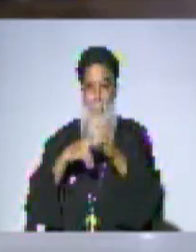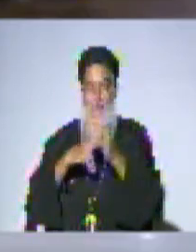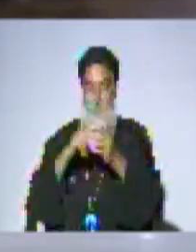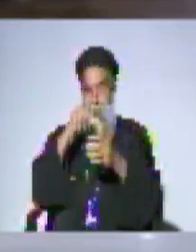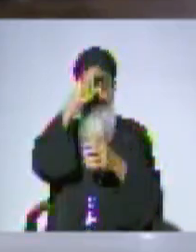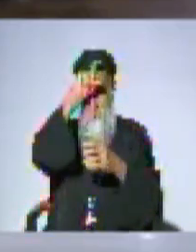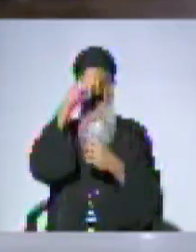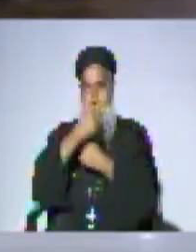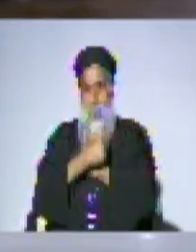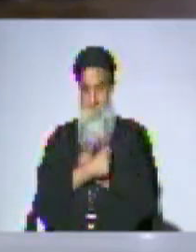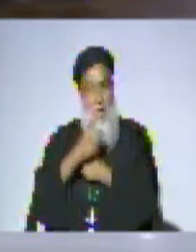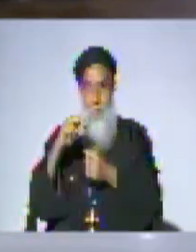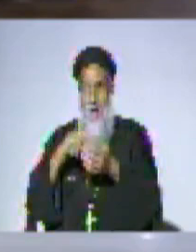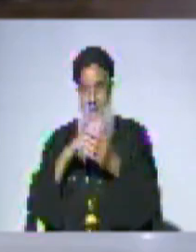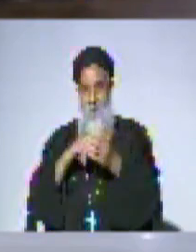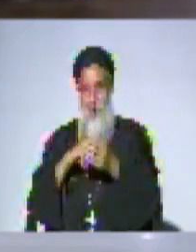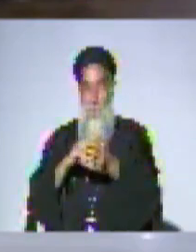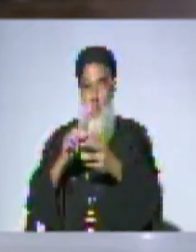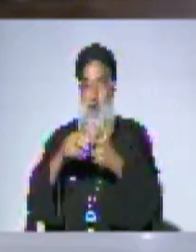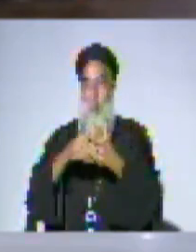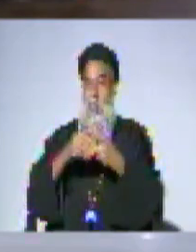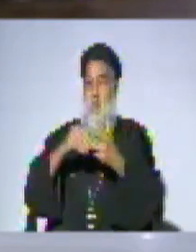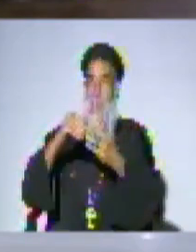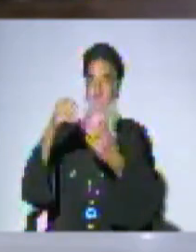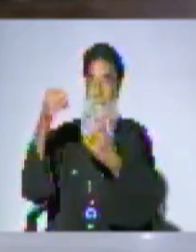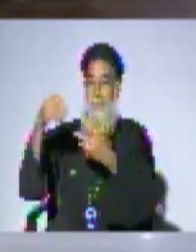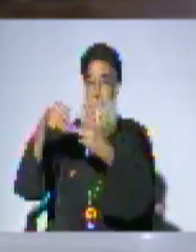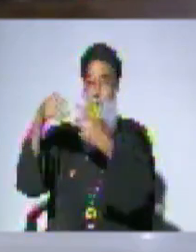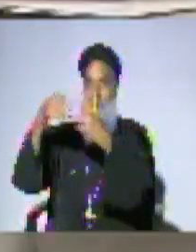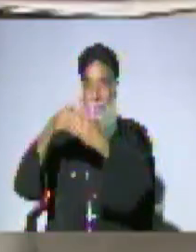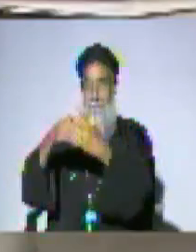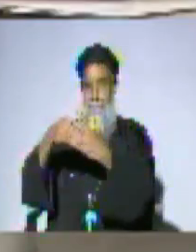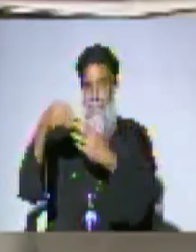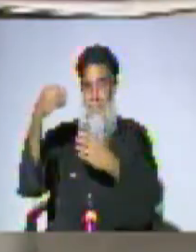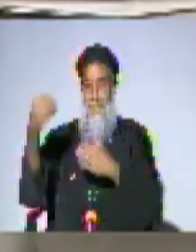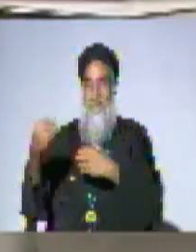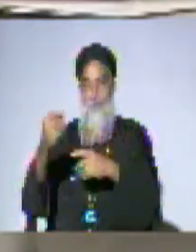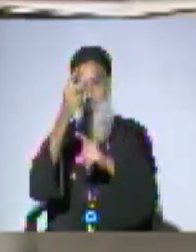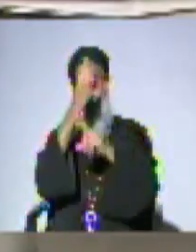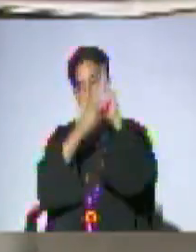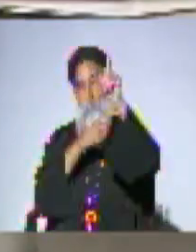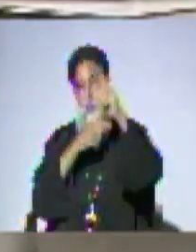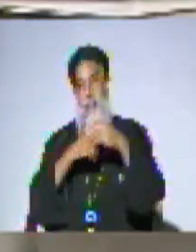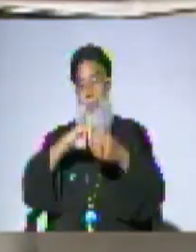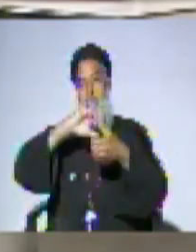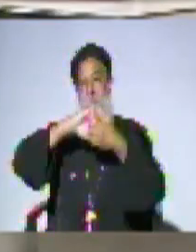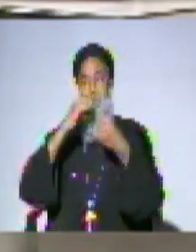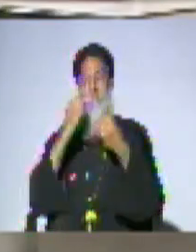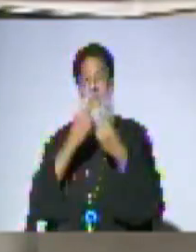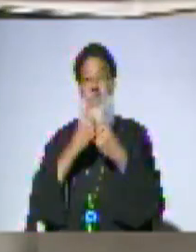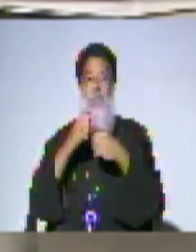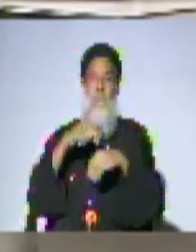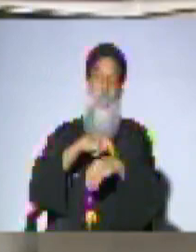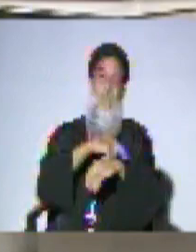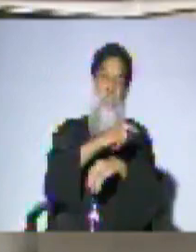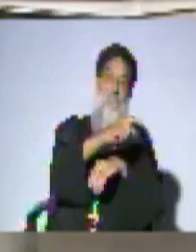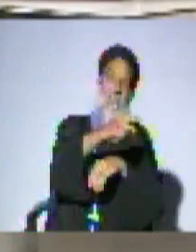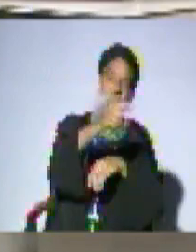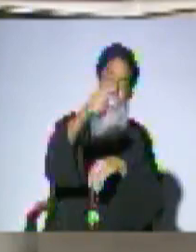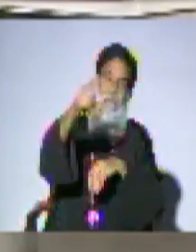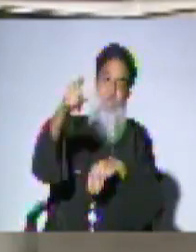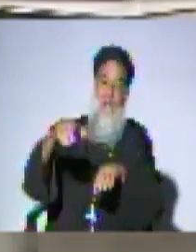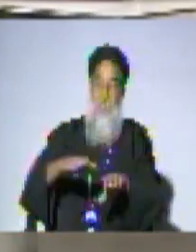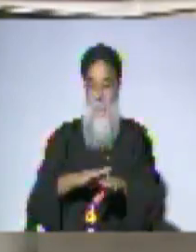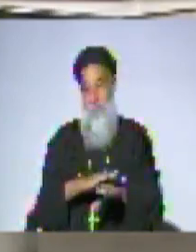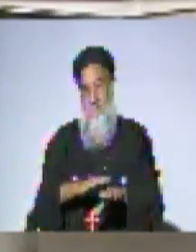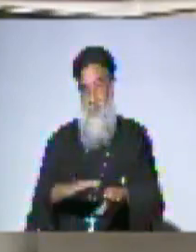ففرعون أعجب بحكمته فلبسه الخاتم بتاعه. فكان يوسف مرتبط بأمور بتحدث على